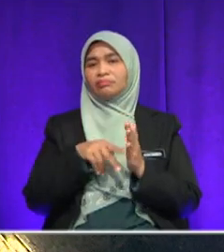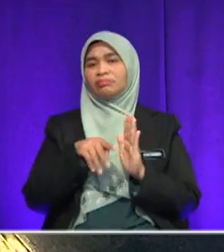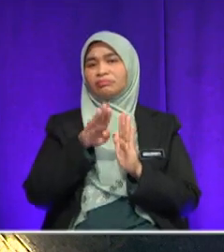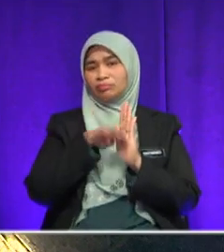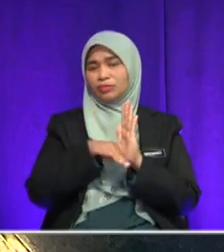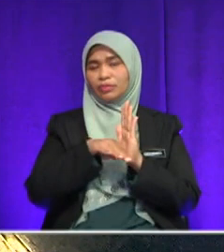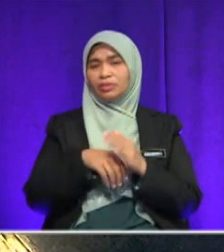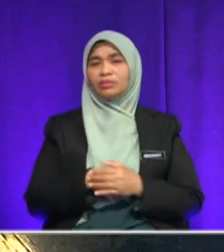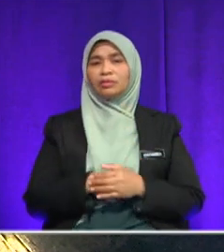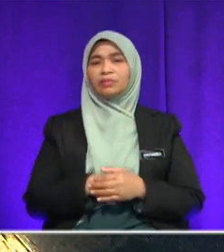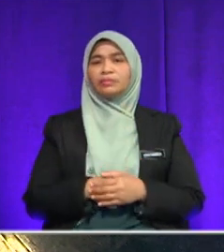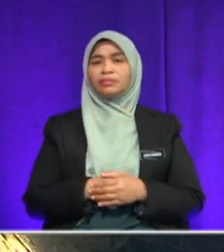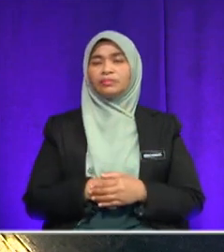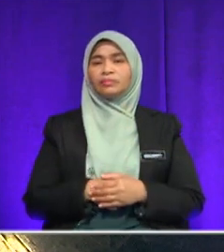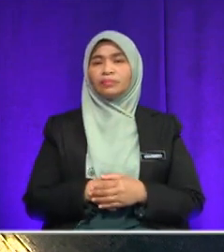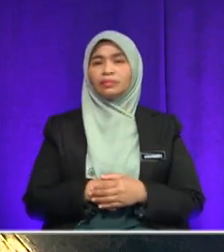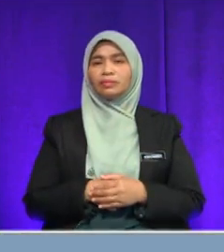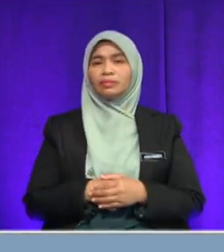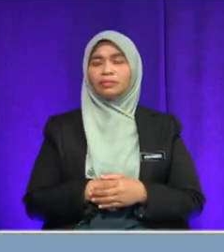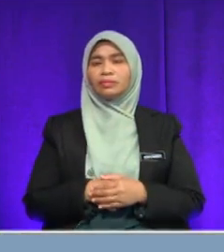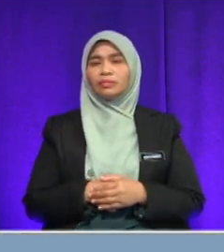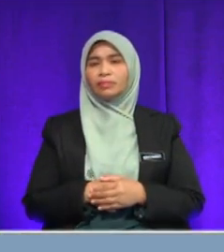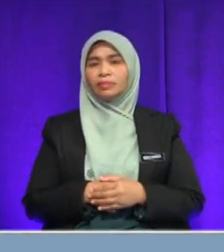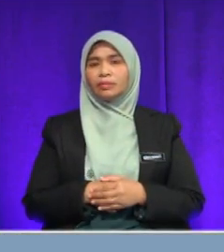Syah? Boleh, cikgu. Apa jawapan dia, Syah?